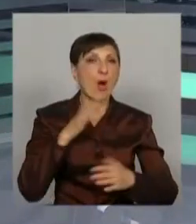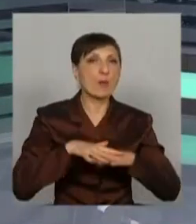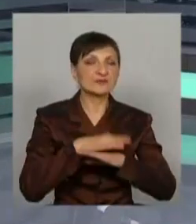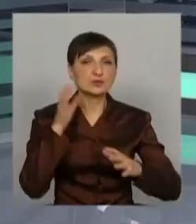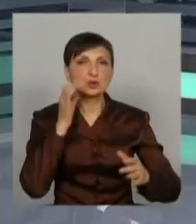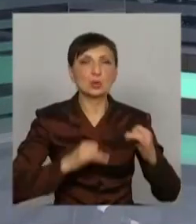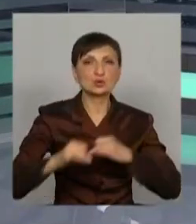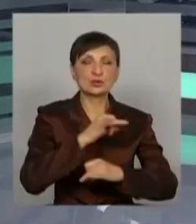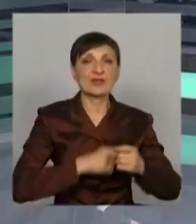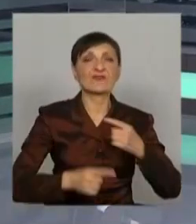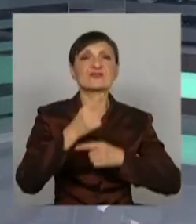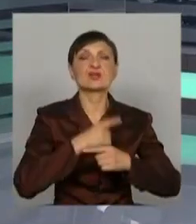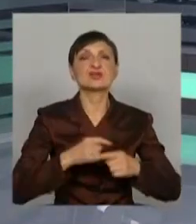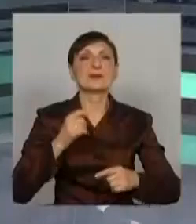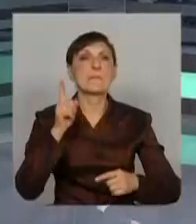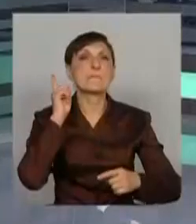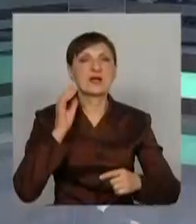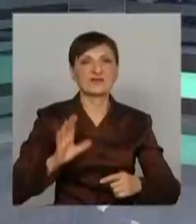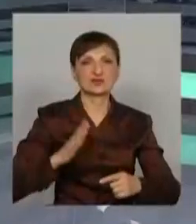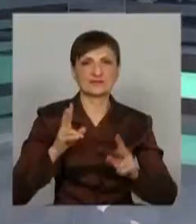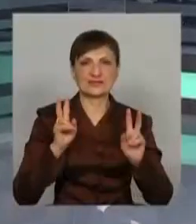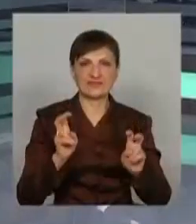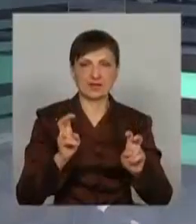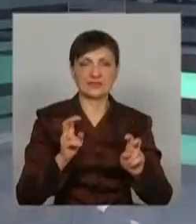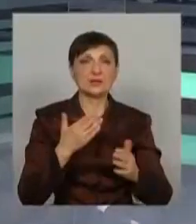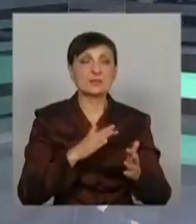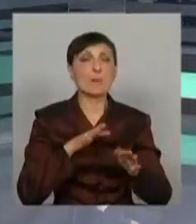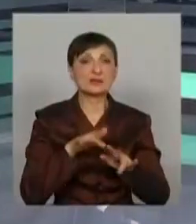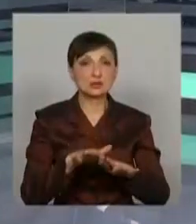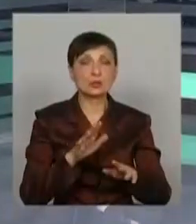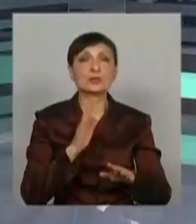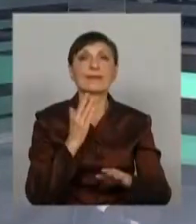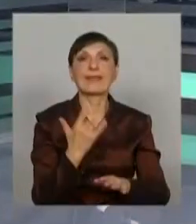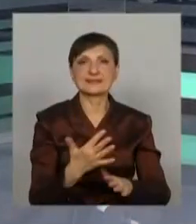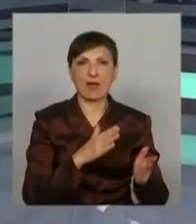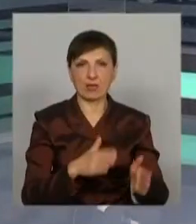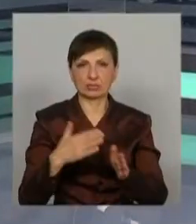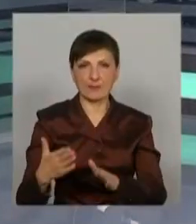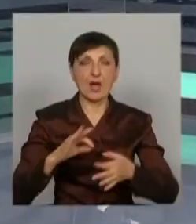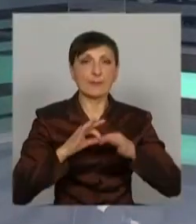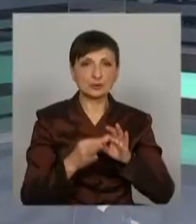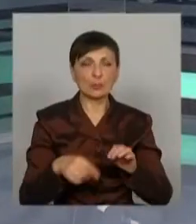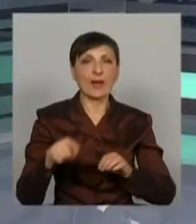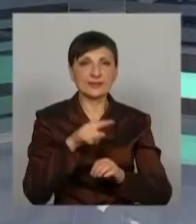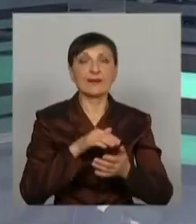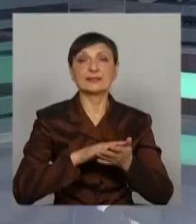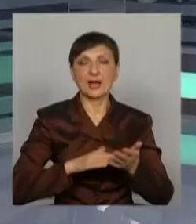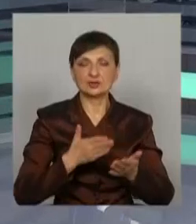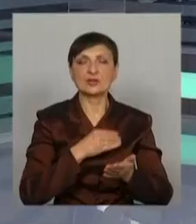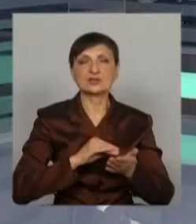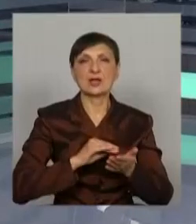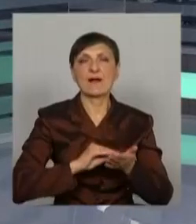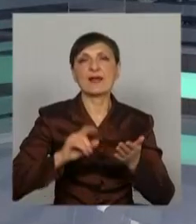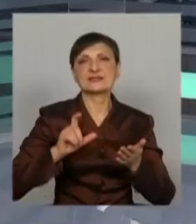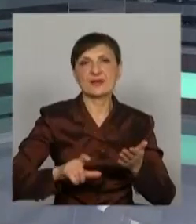возвращения прежнего названия столице сама процедура состоит из нескольких этапов подробнее о них материале нашего столичного